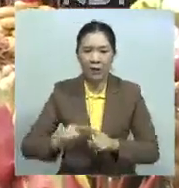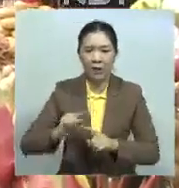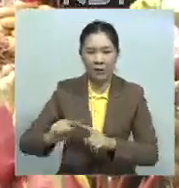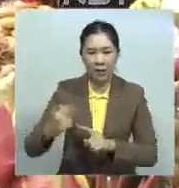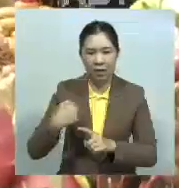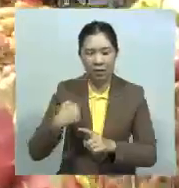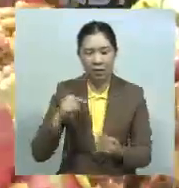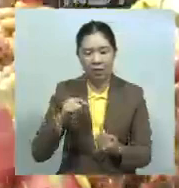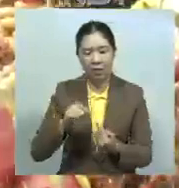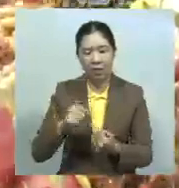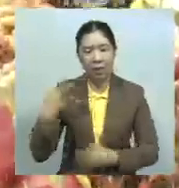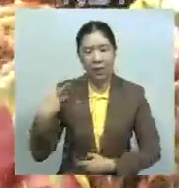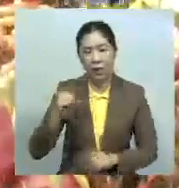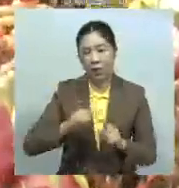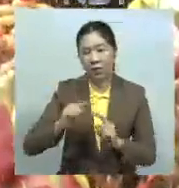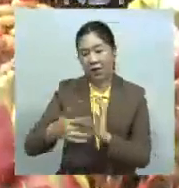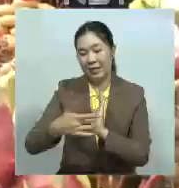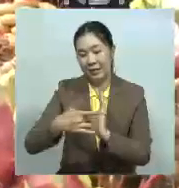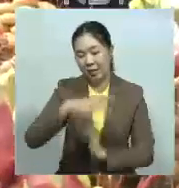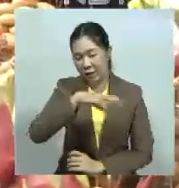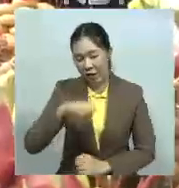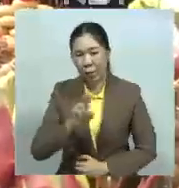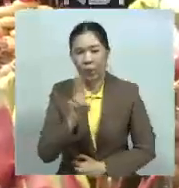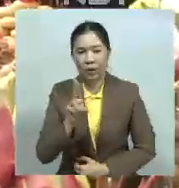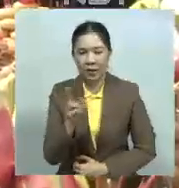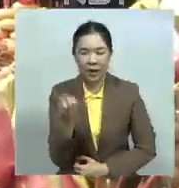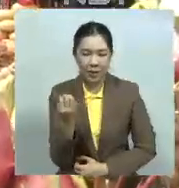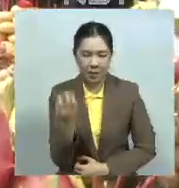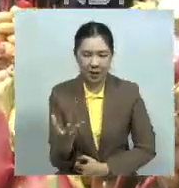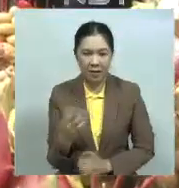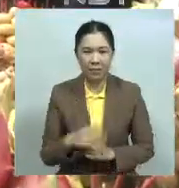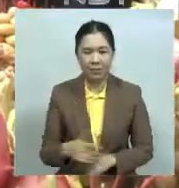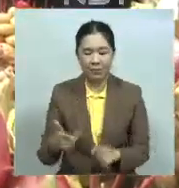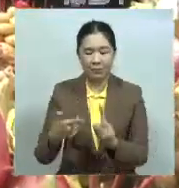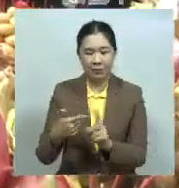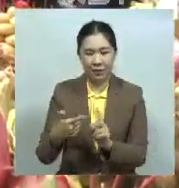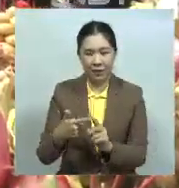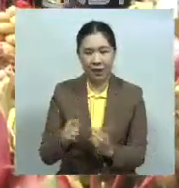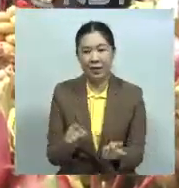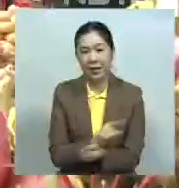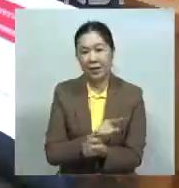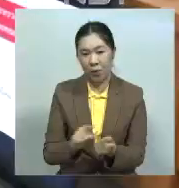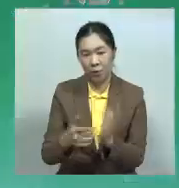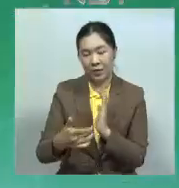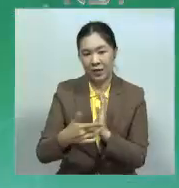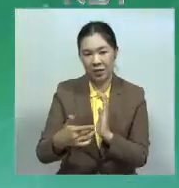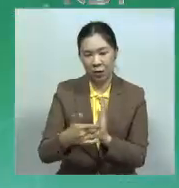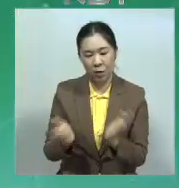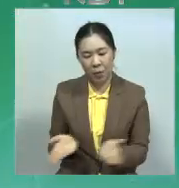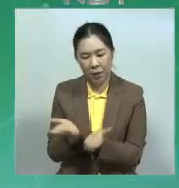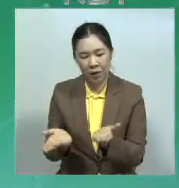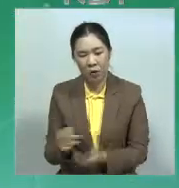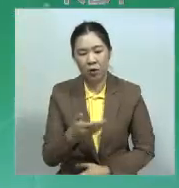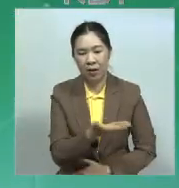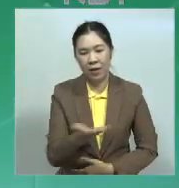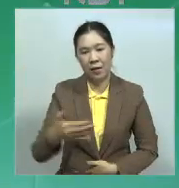ครือข่ายให้เกิดการใช้ประโยชน์จากเทคโนโลยีดิจิทัลให้มากยิ่งขึ้นด้านสังคมดิจิทัลจะผลักดันค่ะให้ประชาชนได้ใช้ประโยชน์จากเทคโ